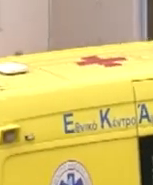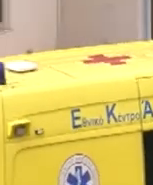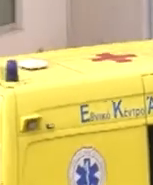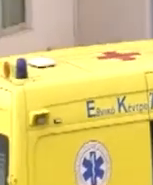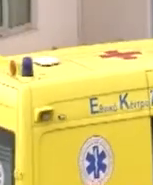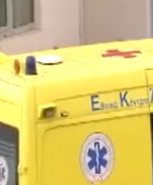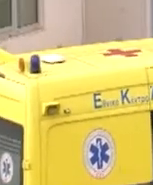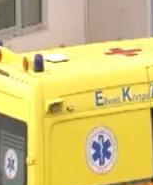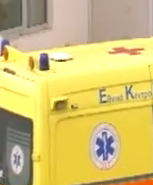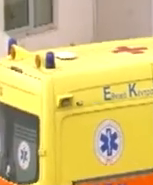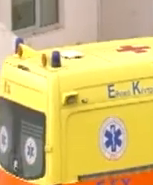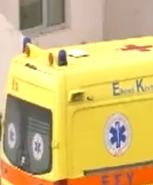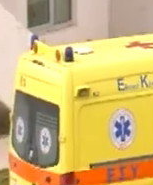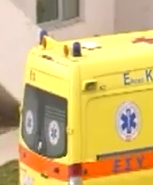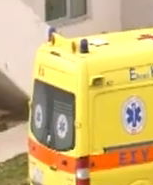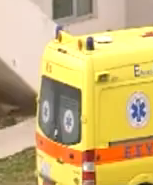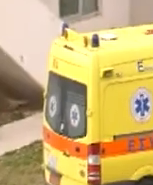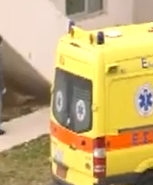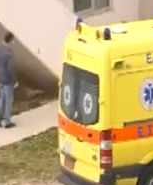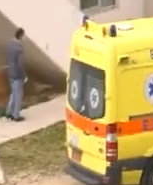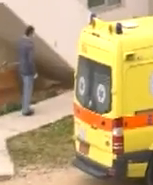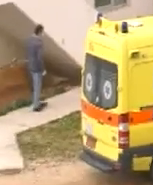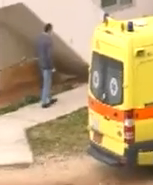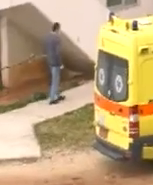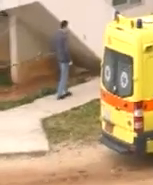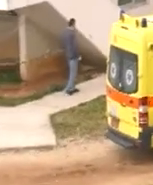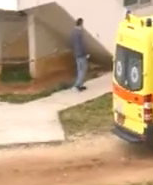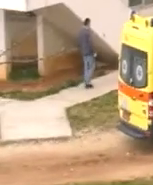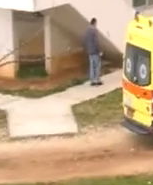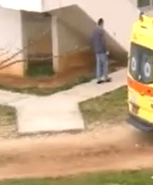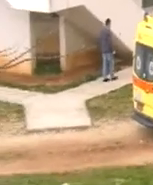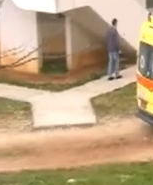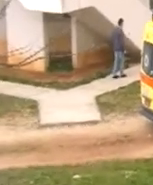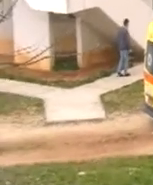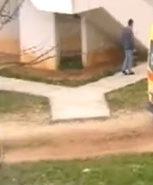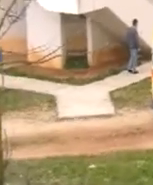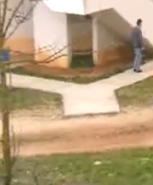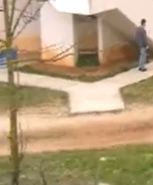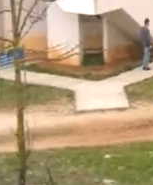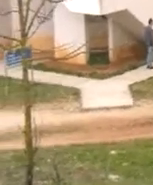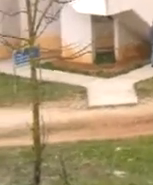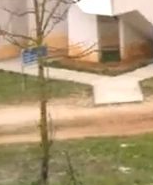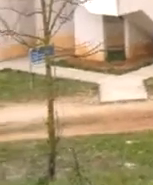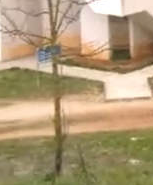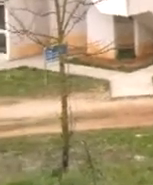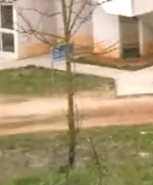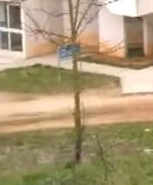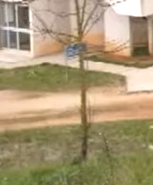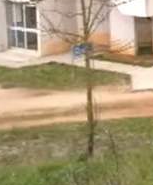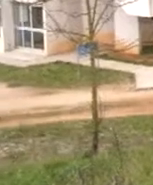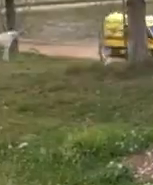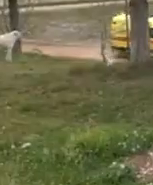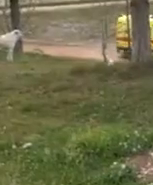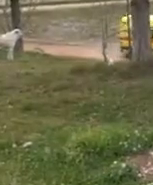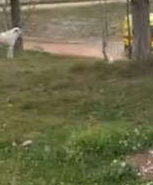ενώ 95 έχουν εξέλθει από τις μονάδες εντατικής θεραπείας. Ο κ. Τσιόδρας κατά την σημερινή ενημέρωση έκανε ειδική αναφορά